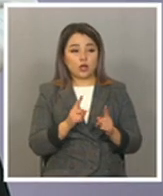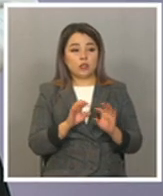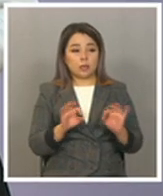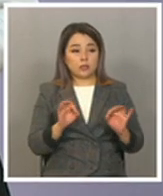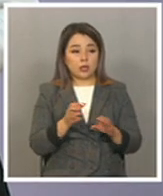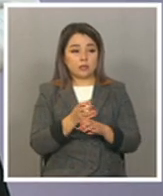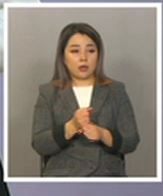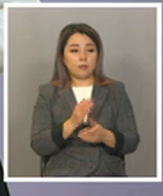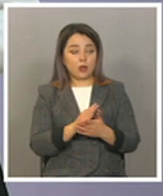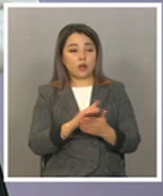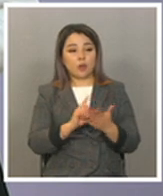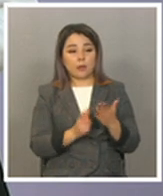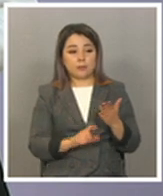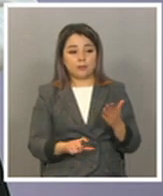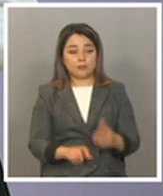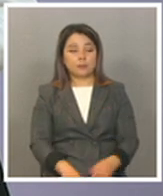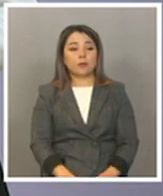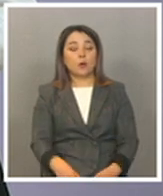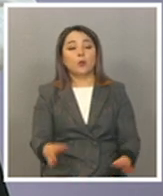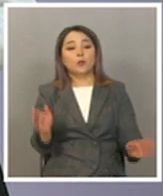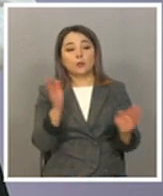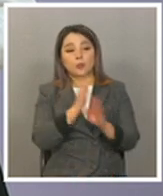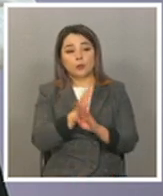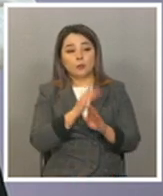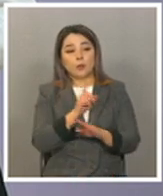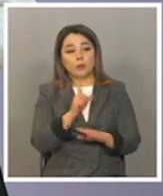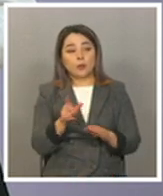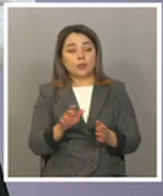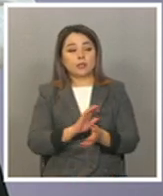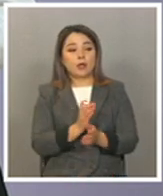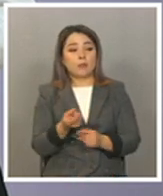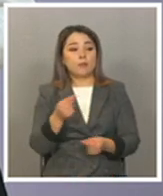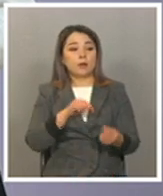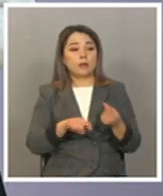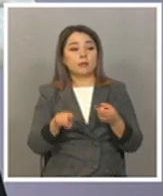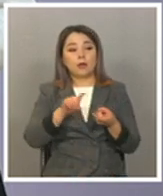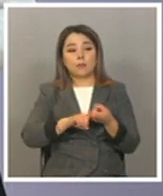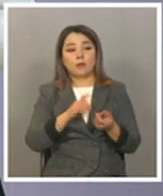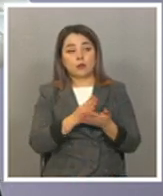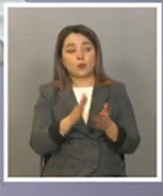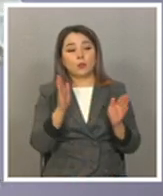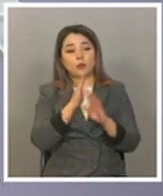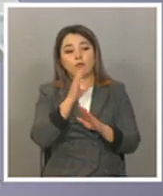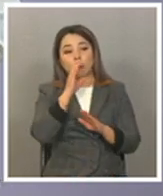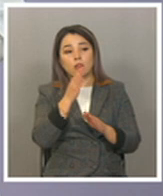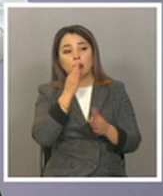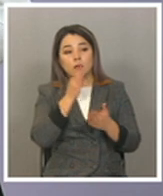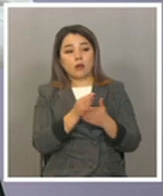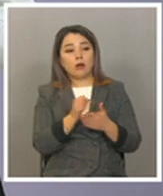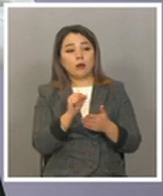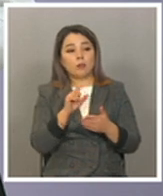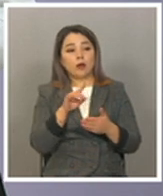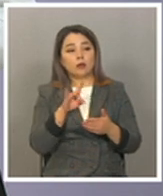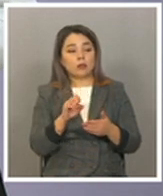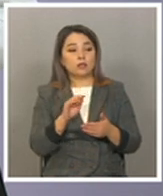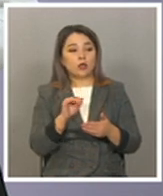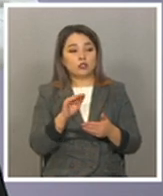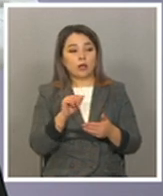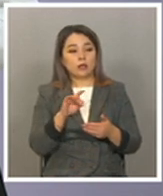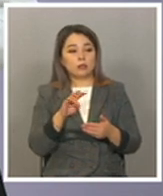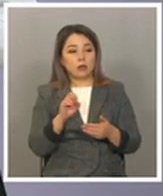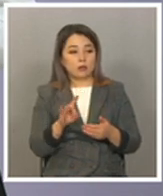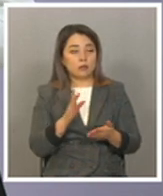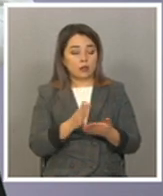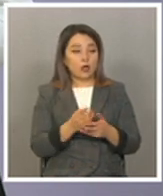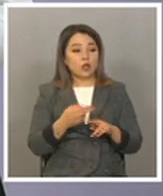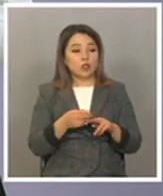романа. Судьбы людей в романе тесно переплетены судьбой волков – Акбары и Ташчайнара.